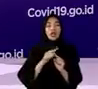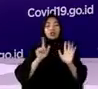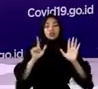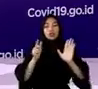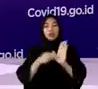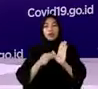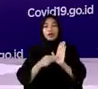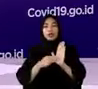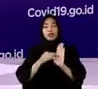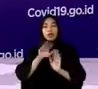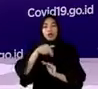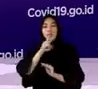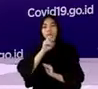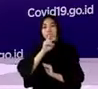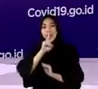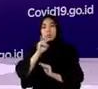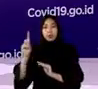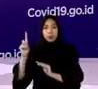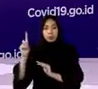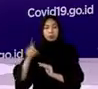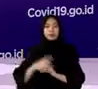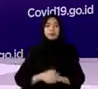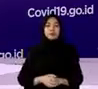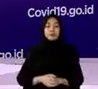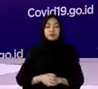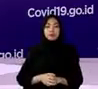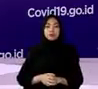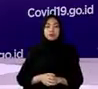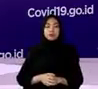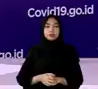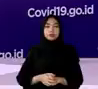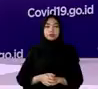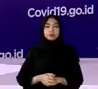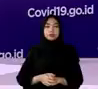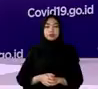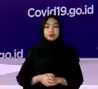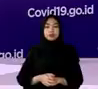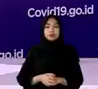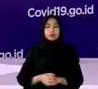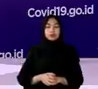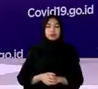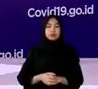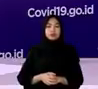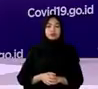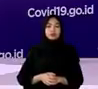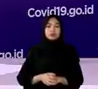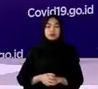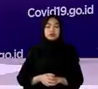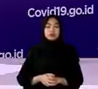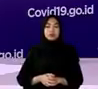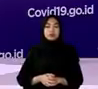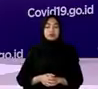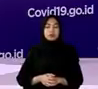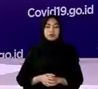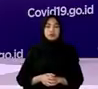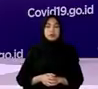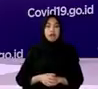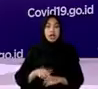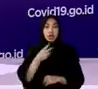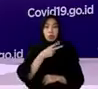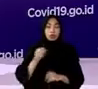Maret 2021. Sebelum memberikan informasi lebih mendalam soal situasi kasus